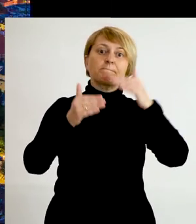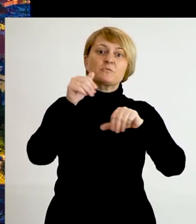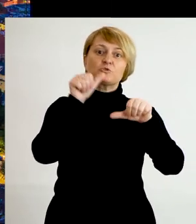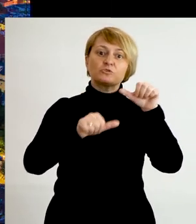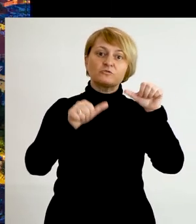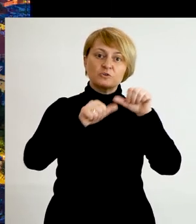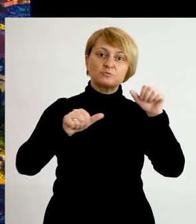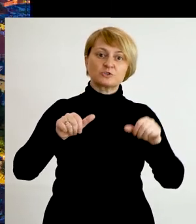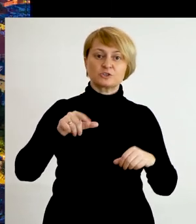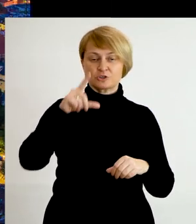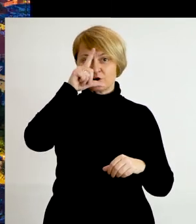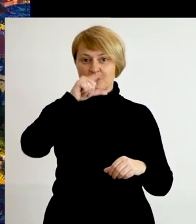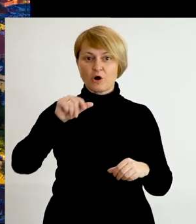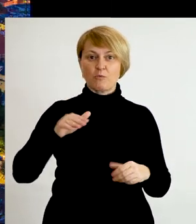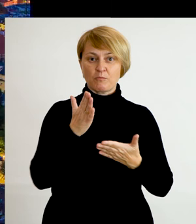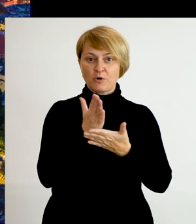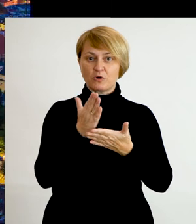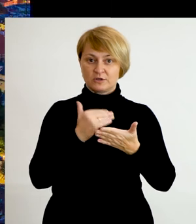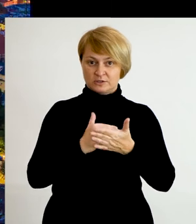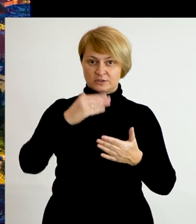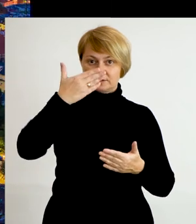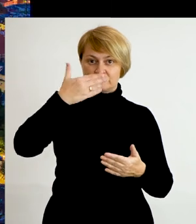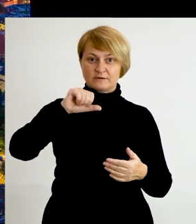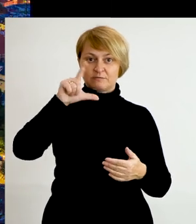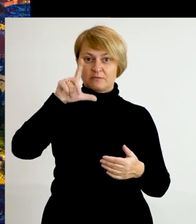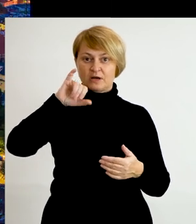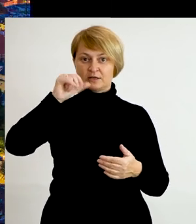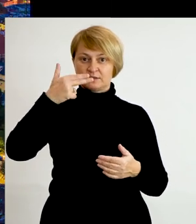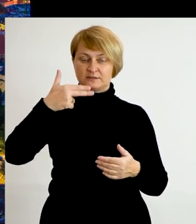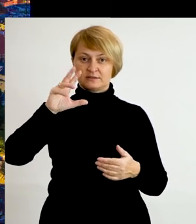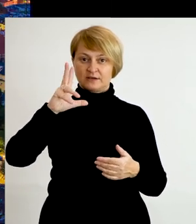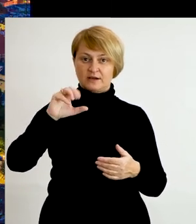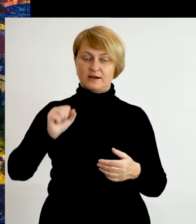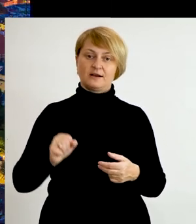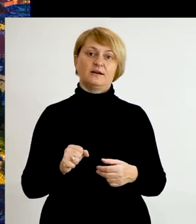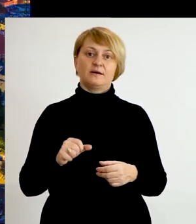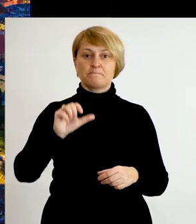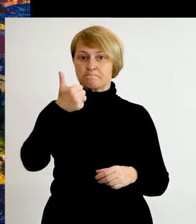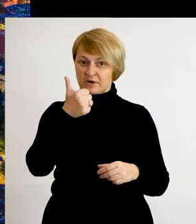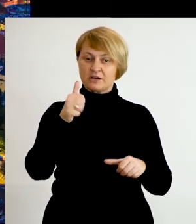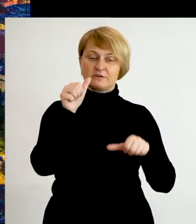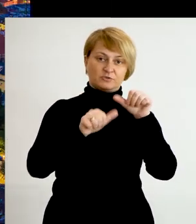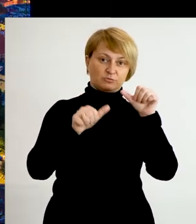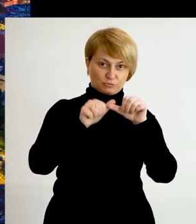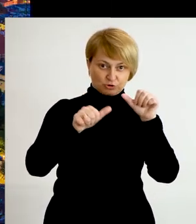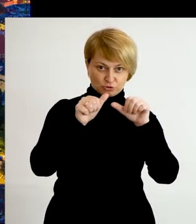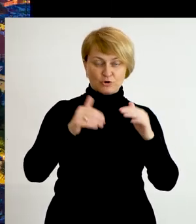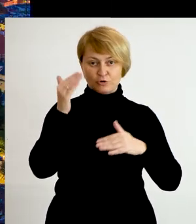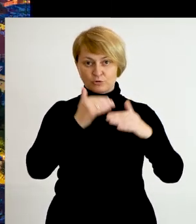Budowa przedszkola w Opolu Malince, pierwsza z takich inwestycji na osiedlu Malinka.